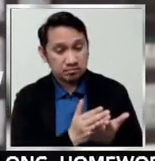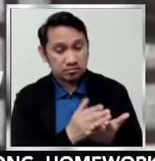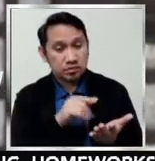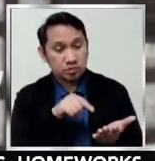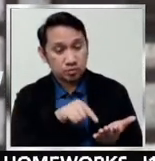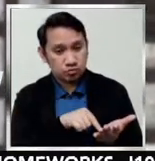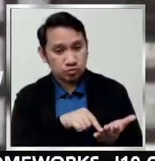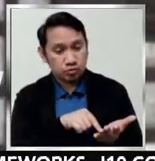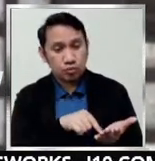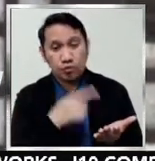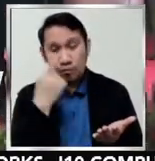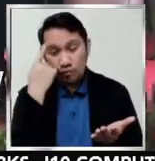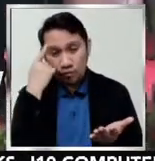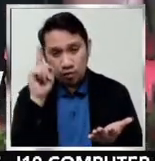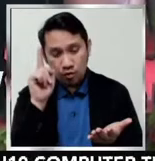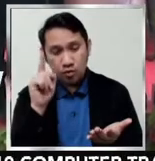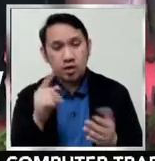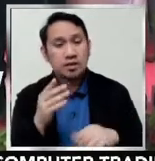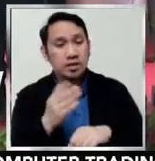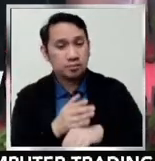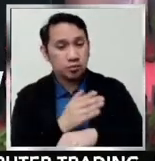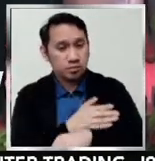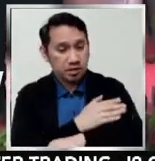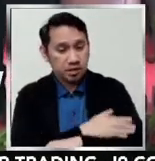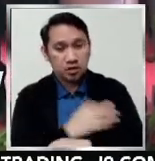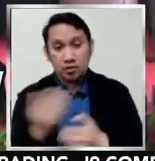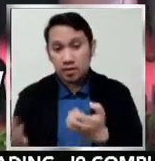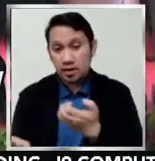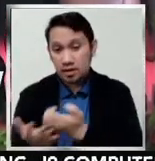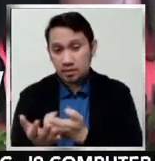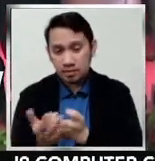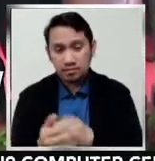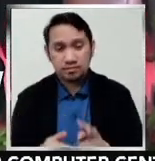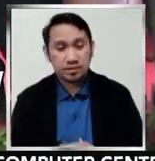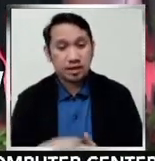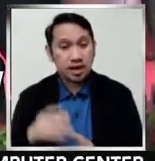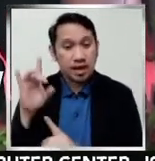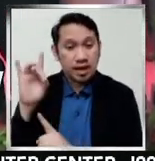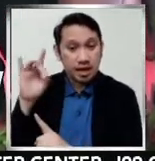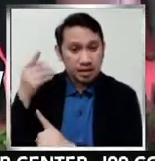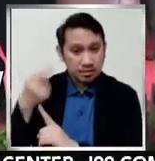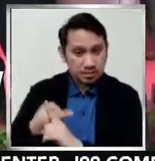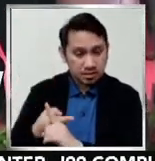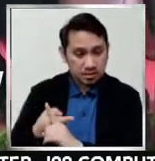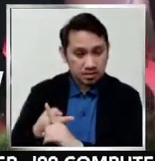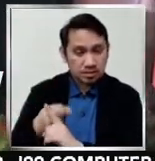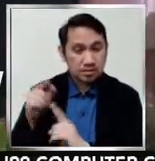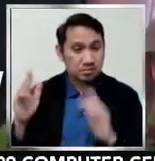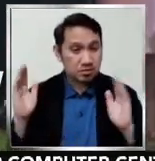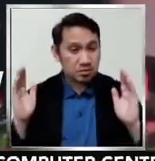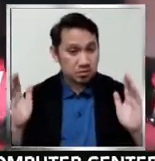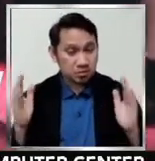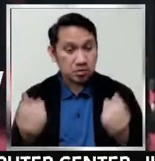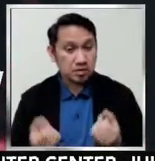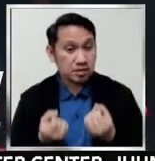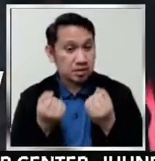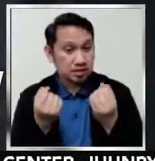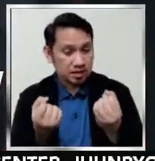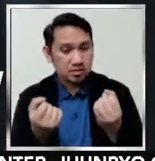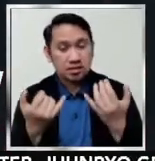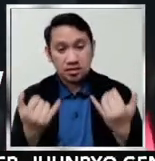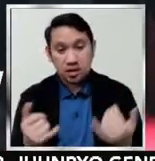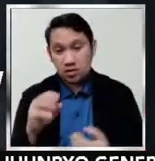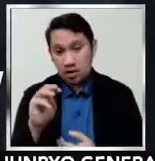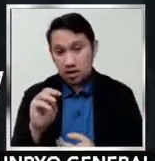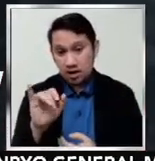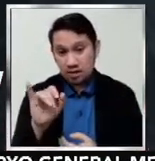drive economic development. Sa loob ng halos 8 buwan mula nang ipanukala ito, naging ganap ng batas ang Maharlika Investment Fund